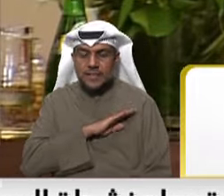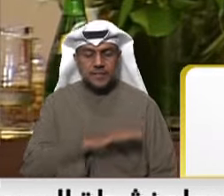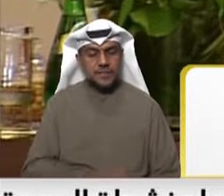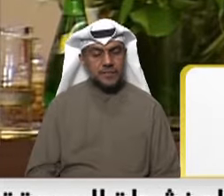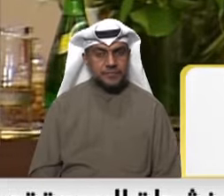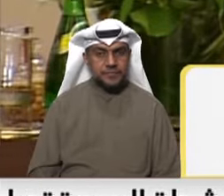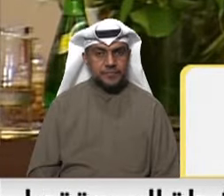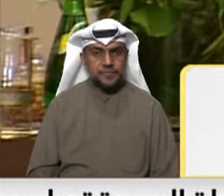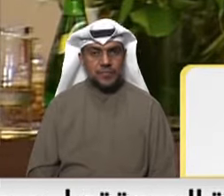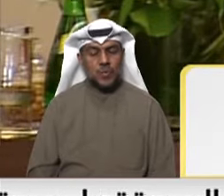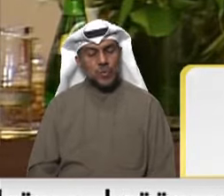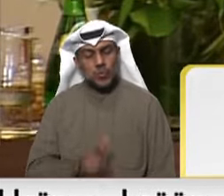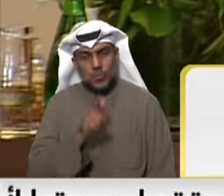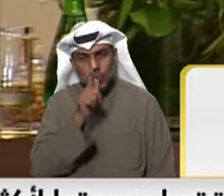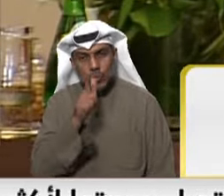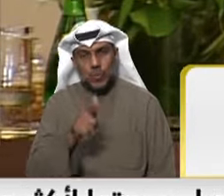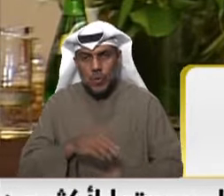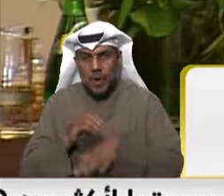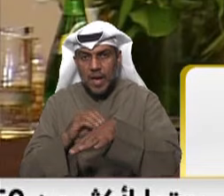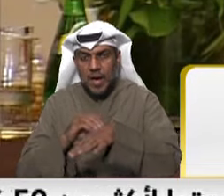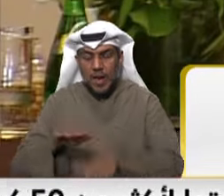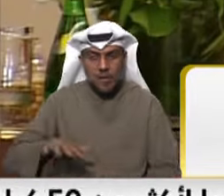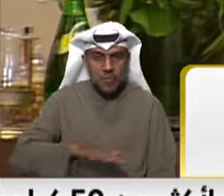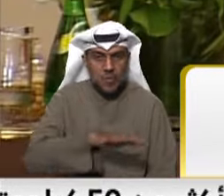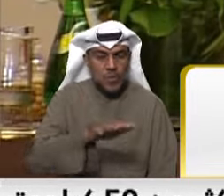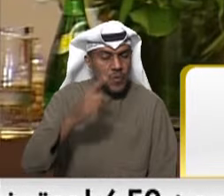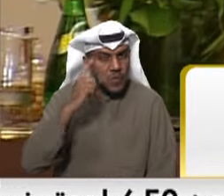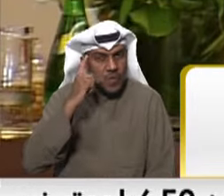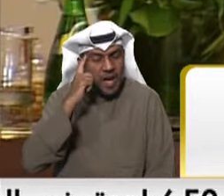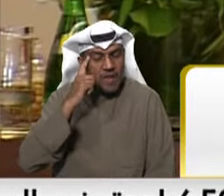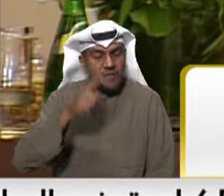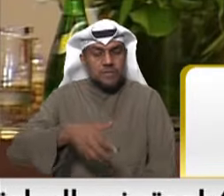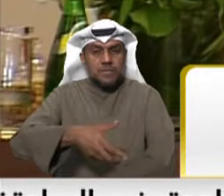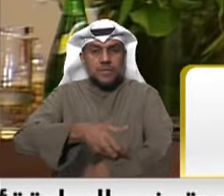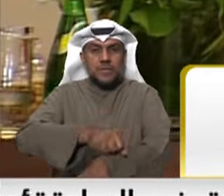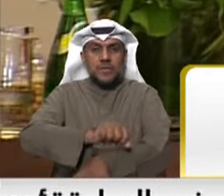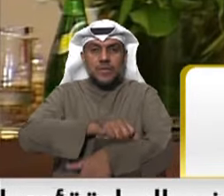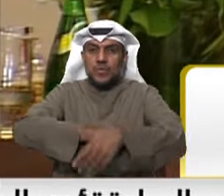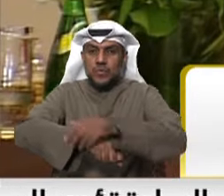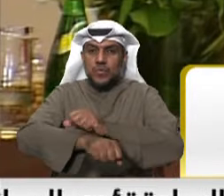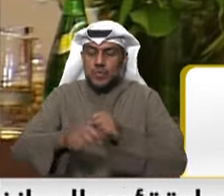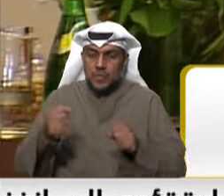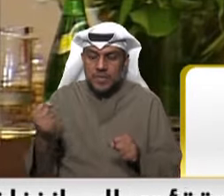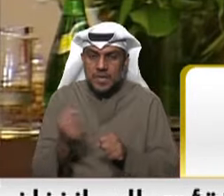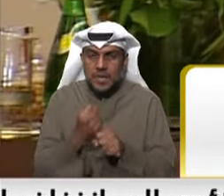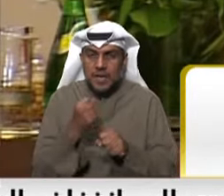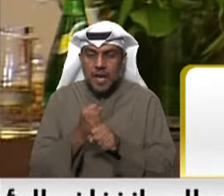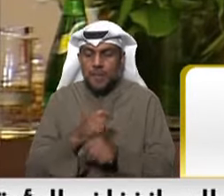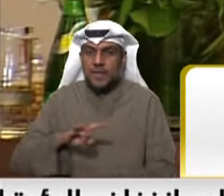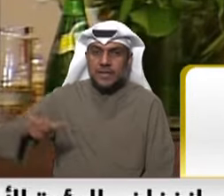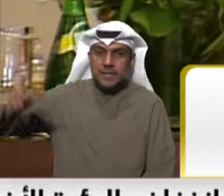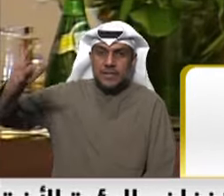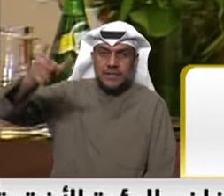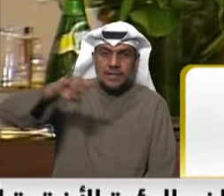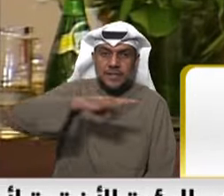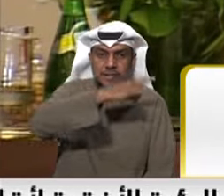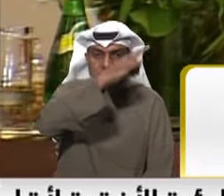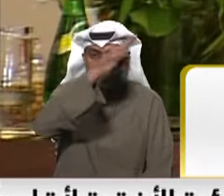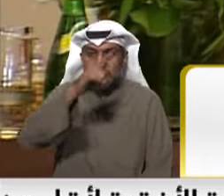كما نقدر الجهود التي تقوم بها القوة الجوية